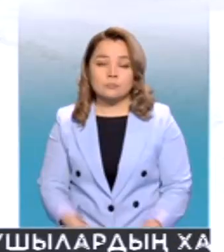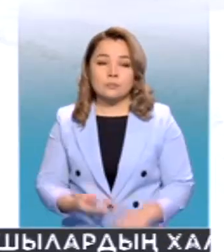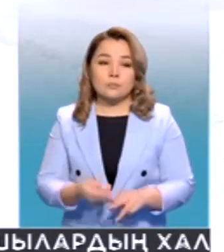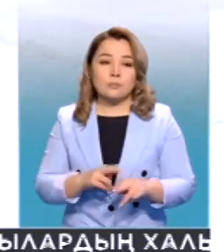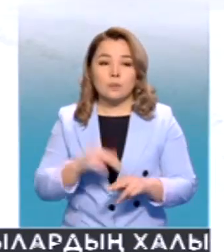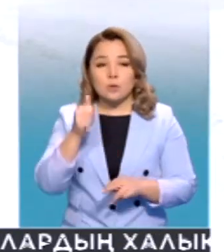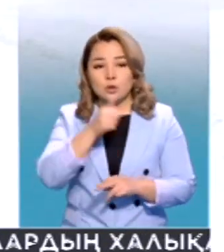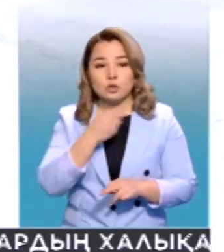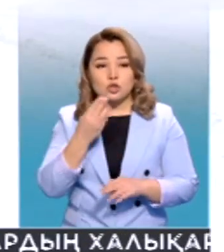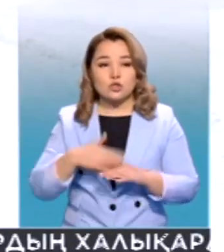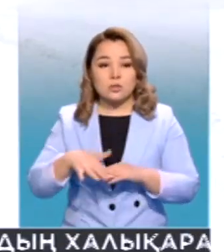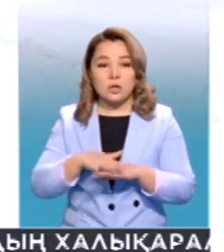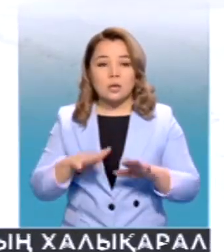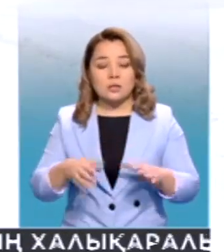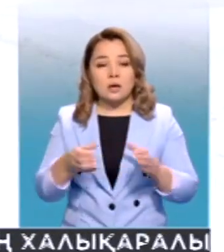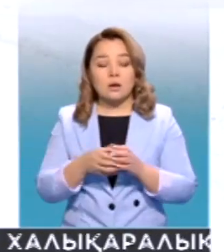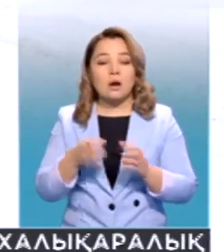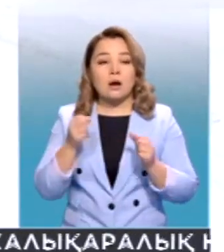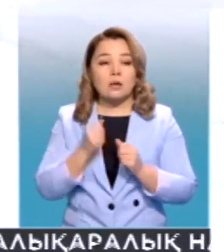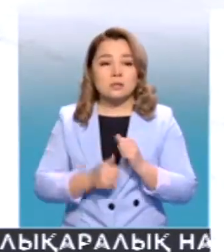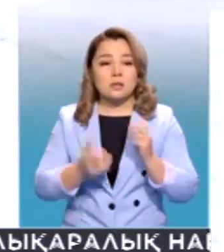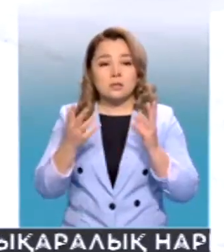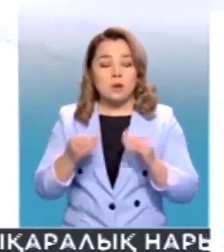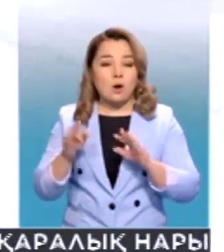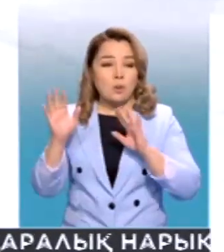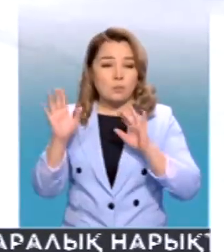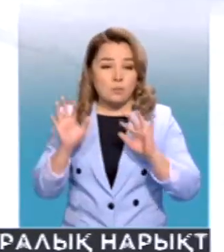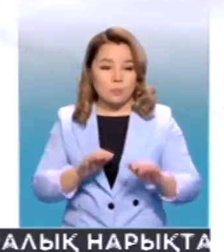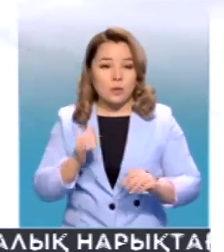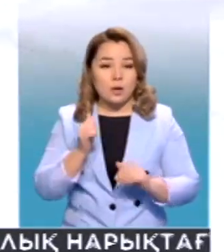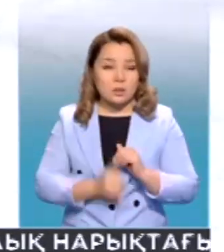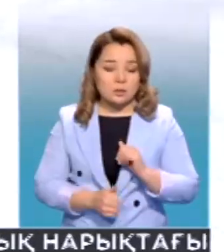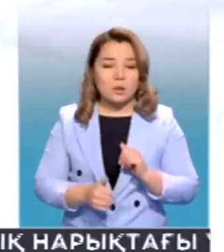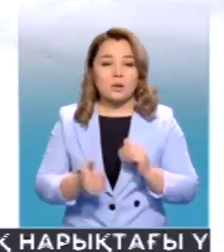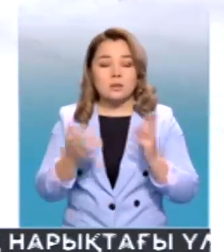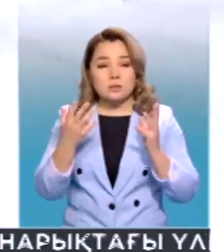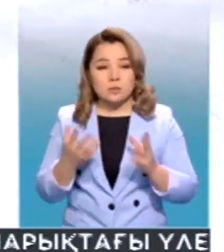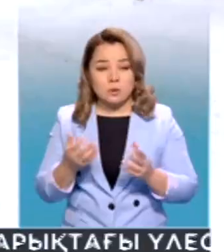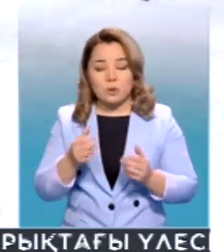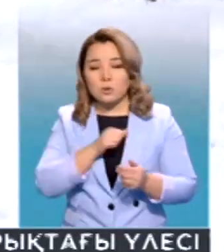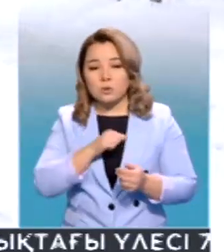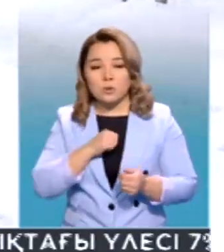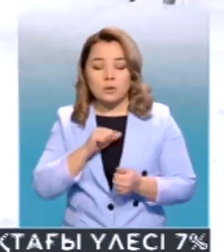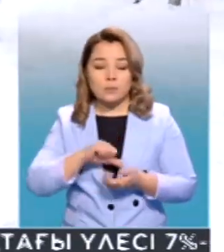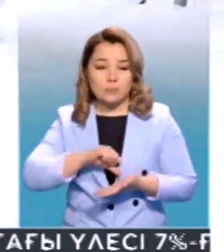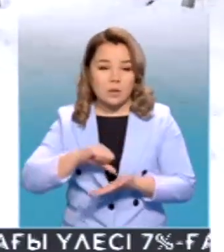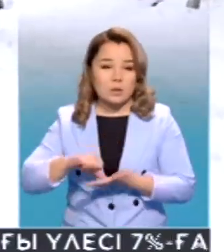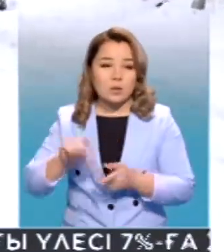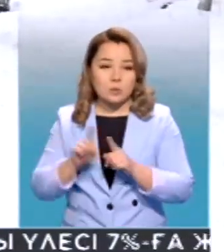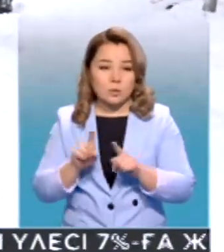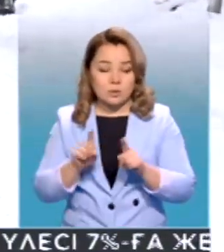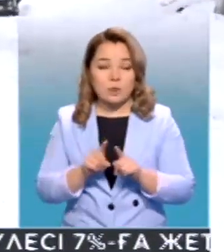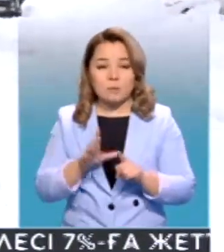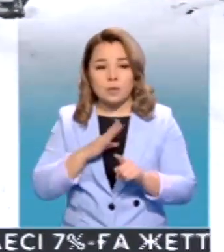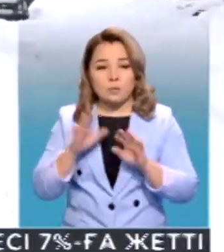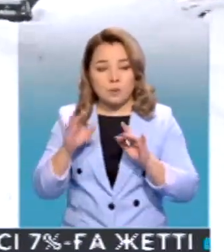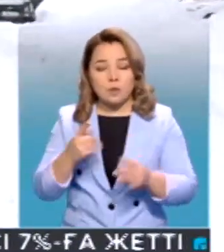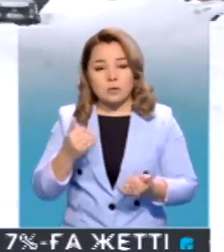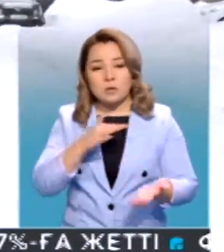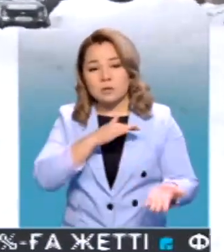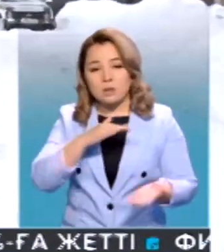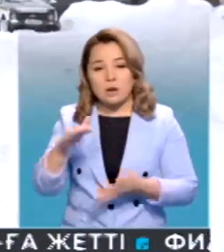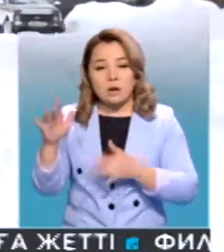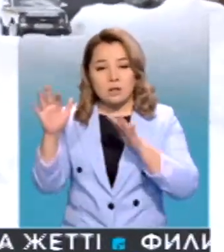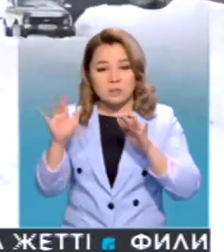Биыл шығыста күнде боран, күнде қар тек соңғы бір айда 1,5 метрге дейін жауып тастады. Бүгінге